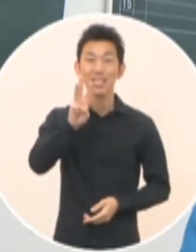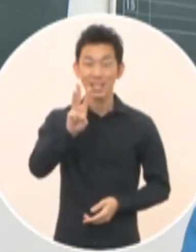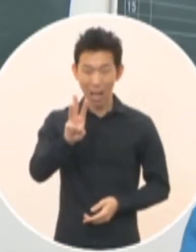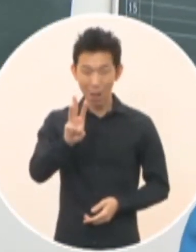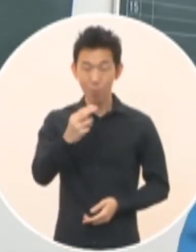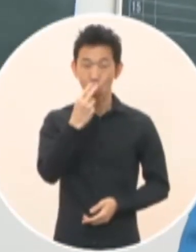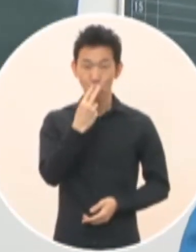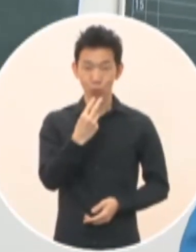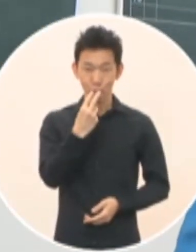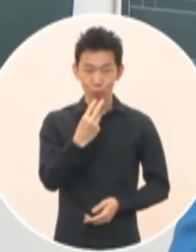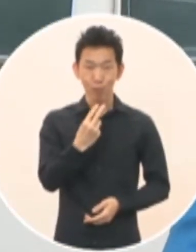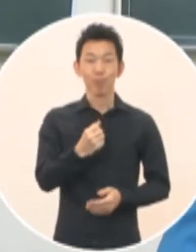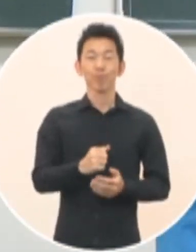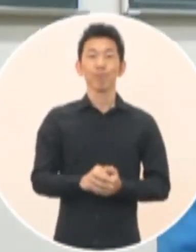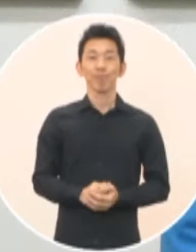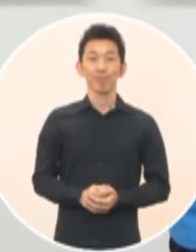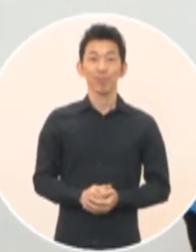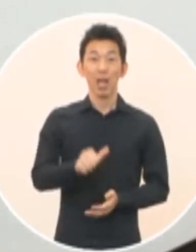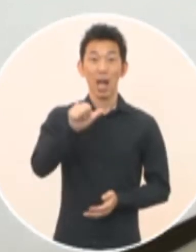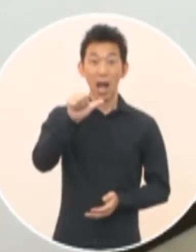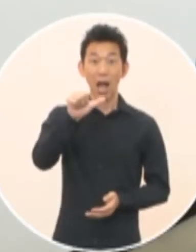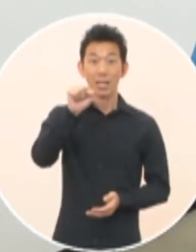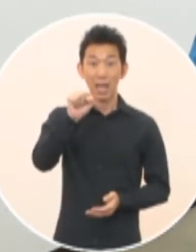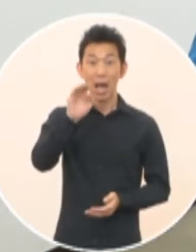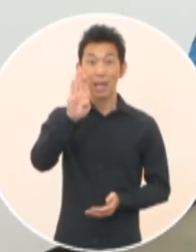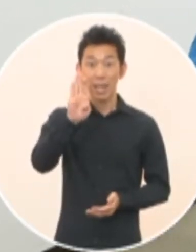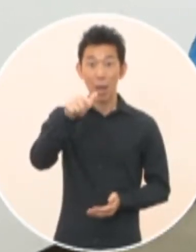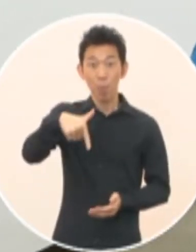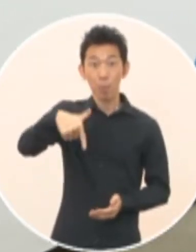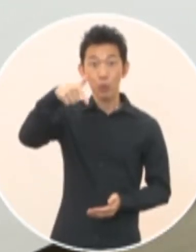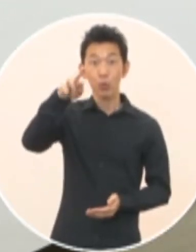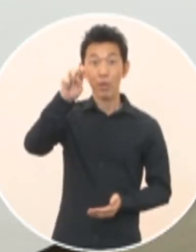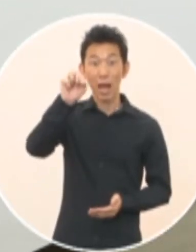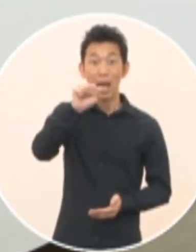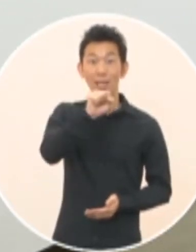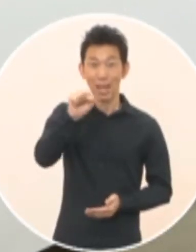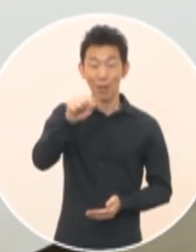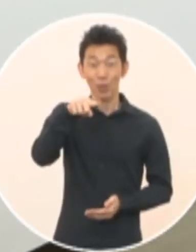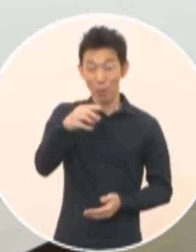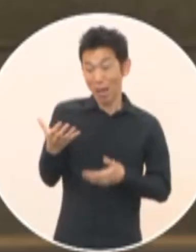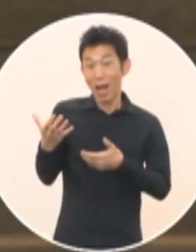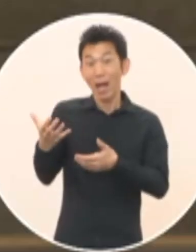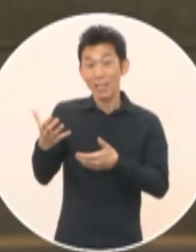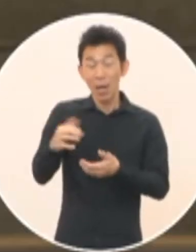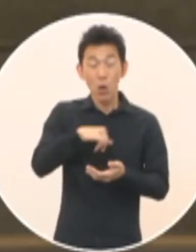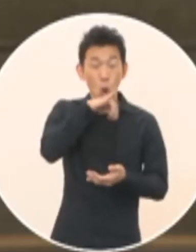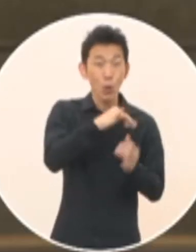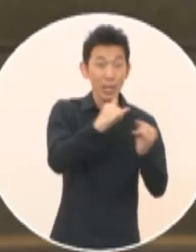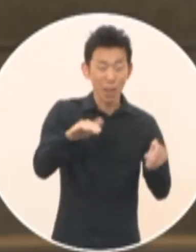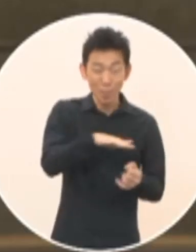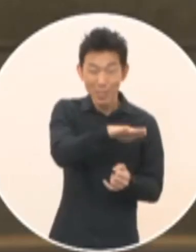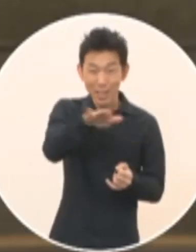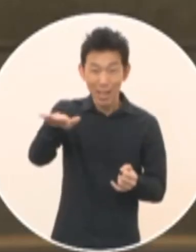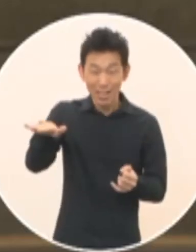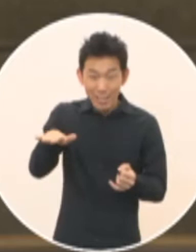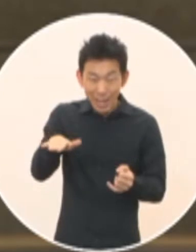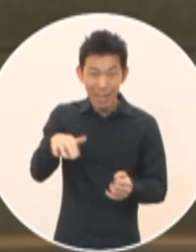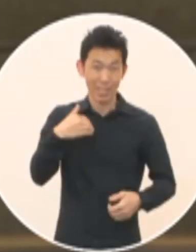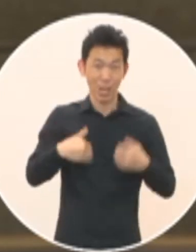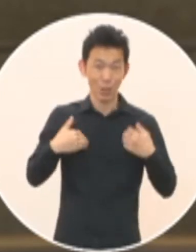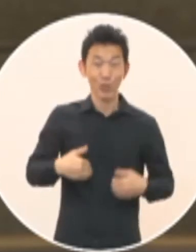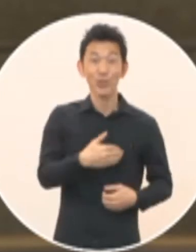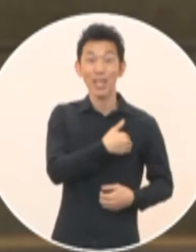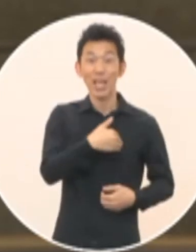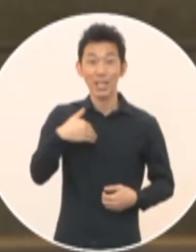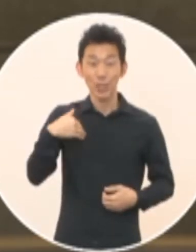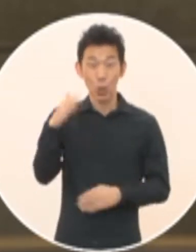1、2、3、呼吸大事です。 はい、アサケプラザでは赤ちゃんから高齢者の方まで様々な世代の方に楽しんでいただ